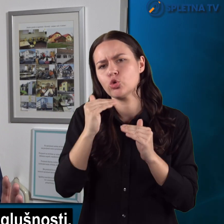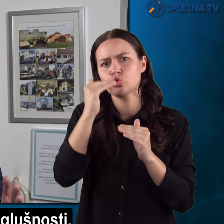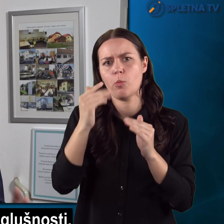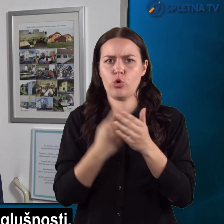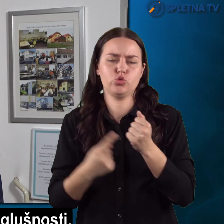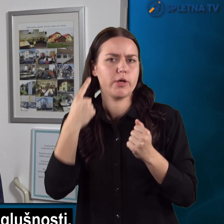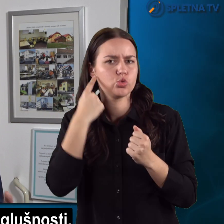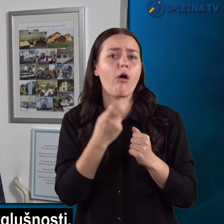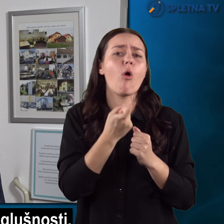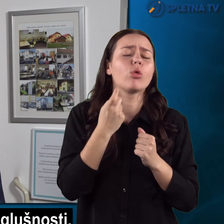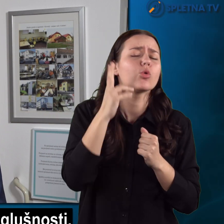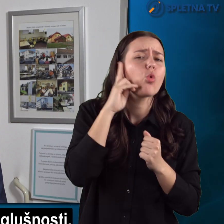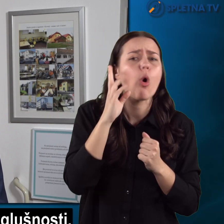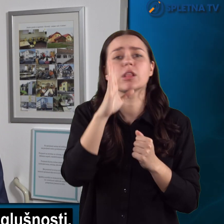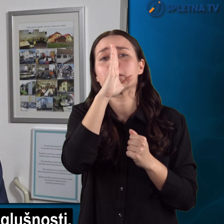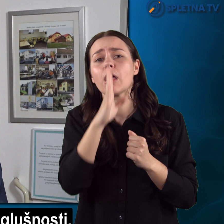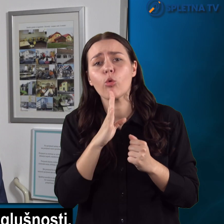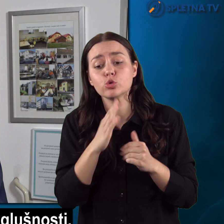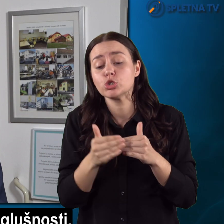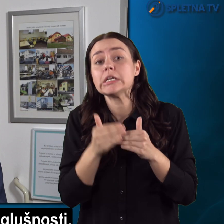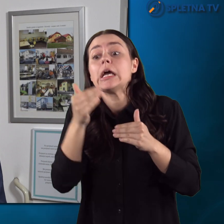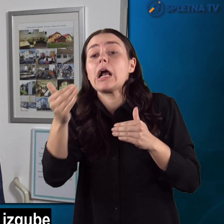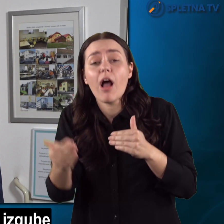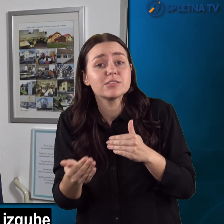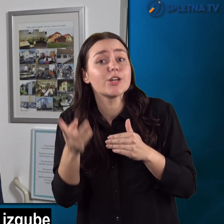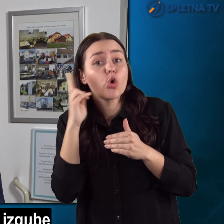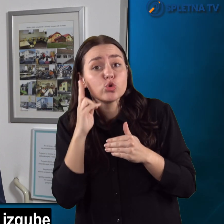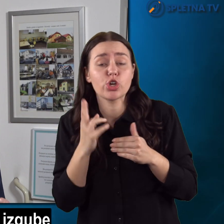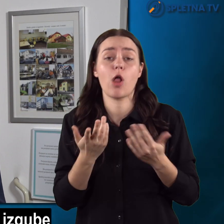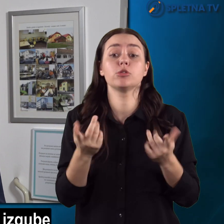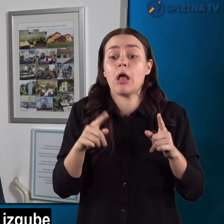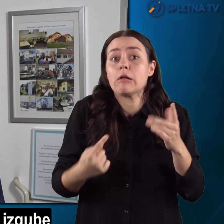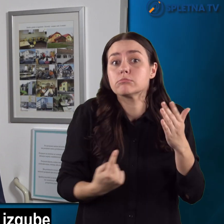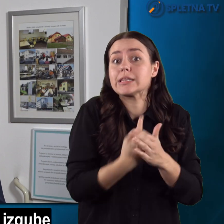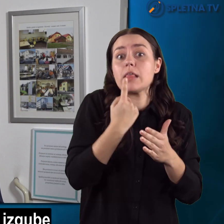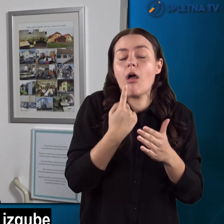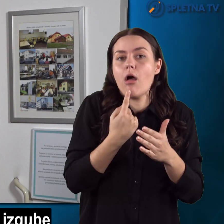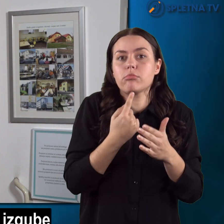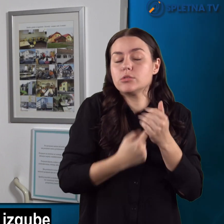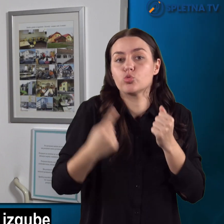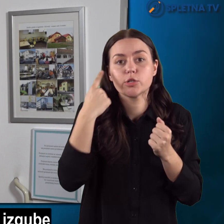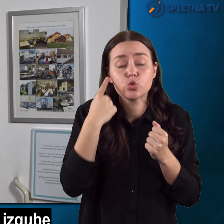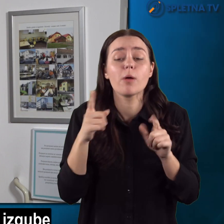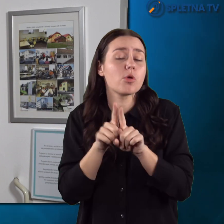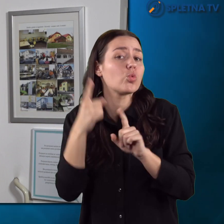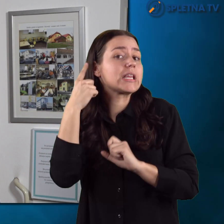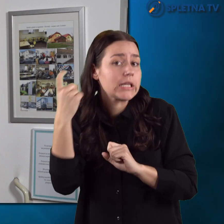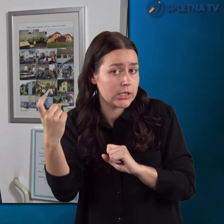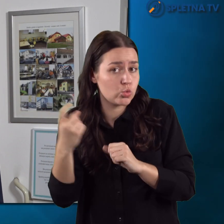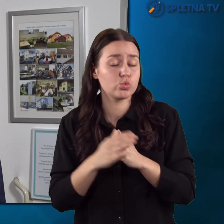od gluhote, naglušnosti, kasnejše oglušelosti, nenadnega izgube sluha ali pa tudi do tinitusa.